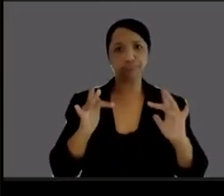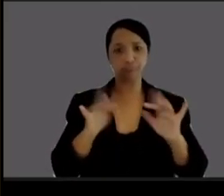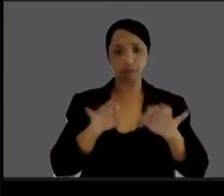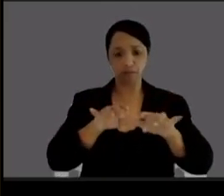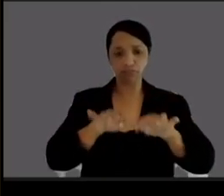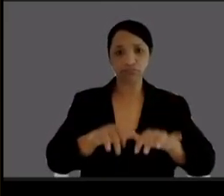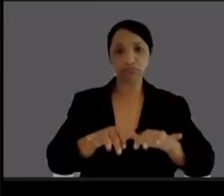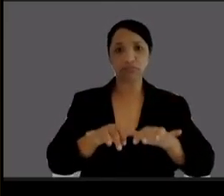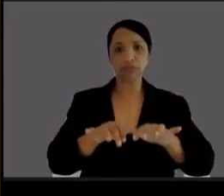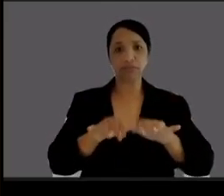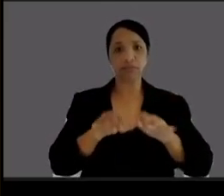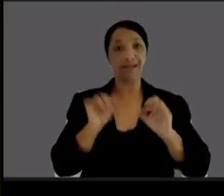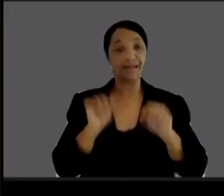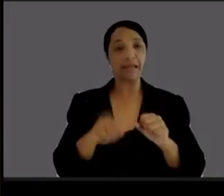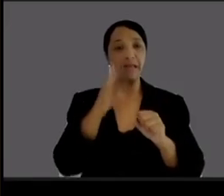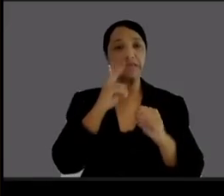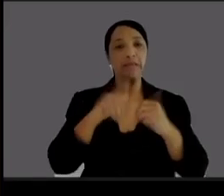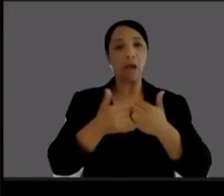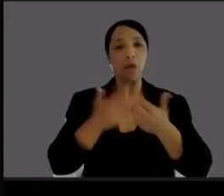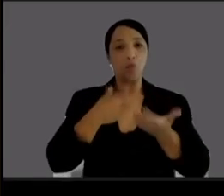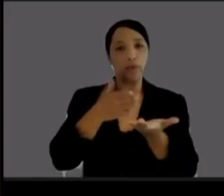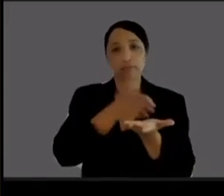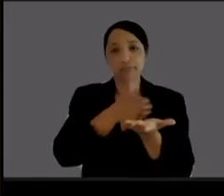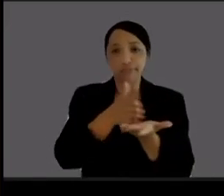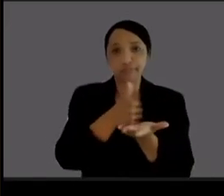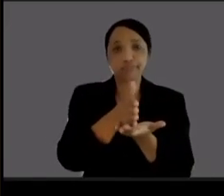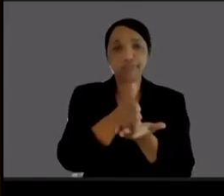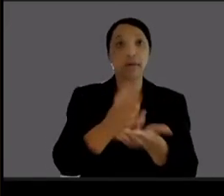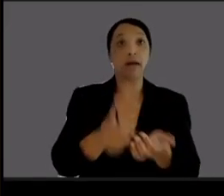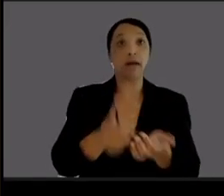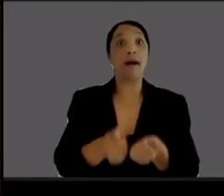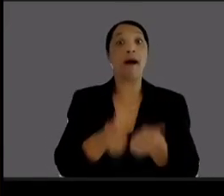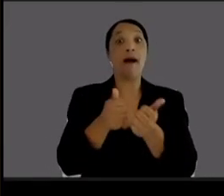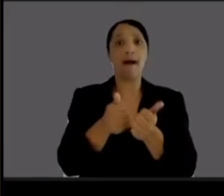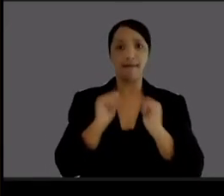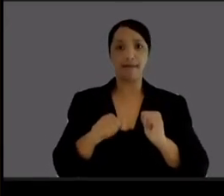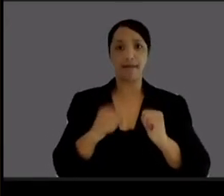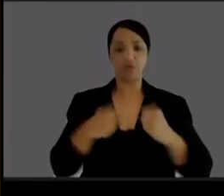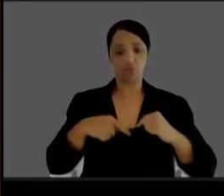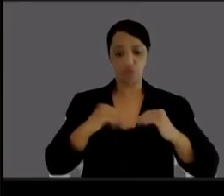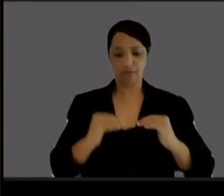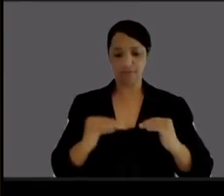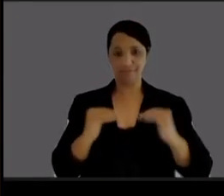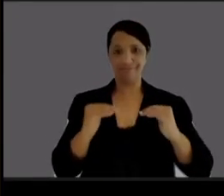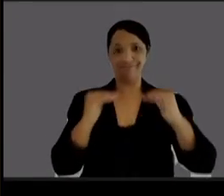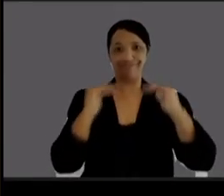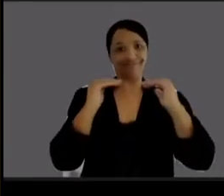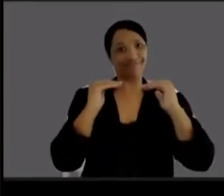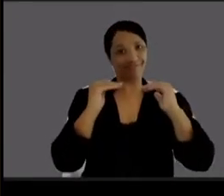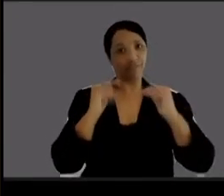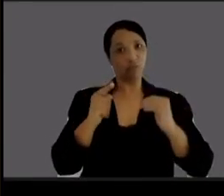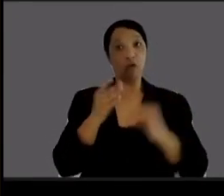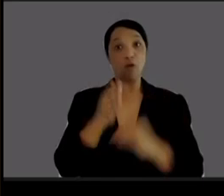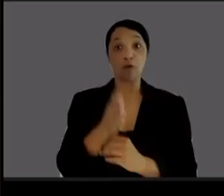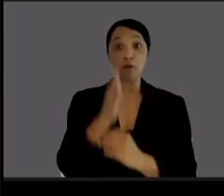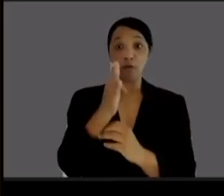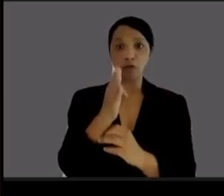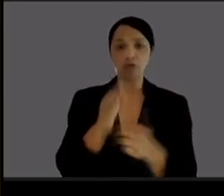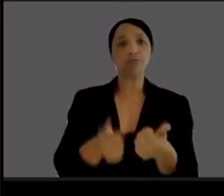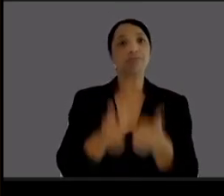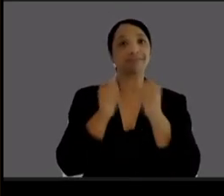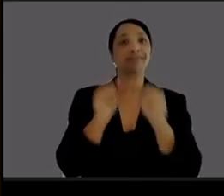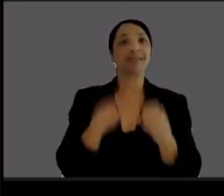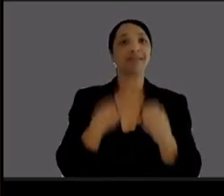インターネットを通してえこういった複雑性に対処しえそしてより良いえそしてより弾力性のある未来に向けて